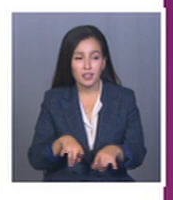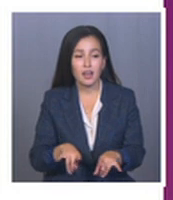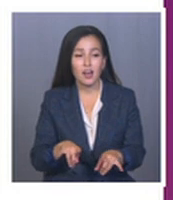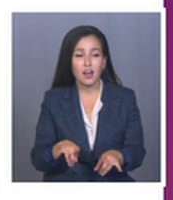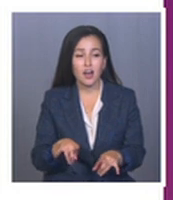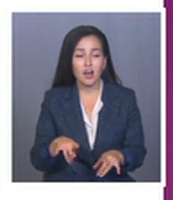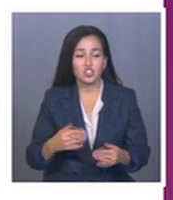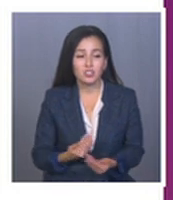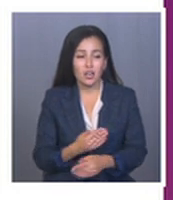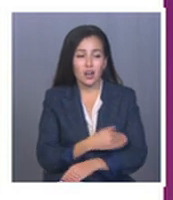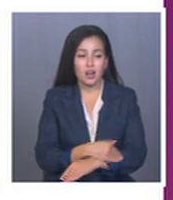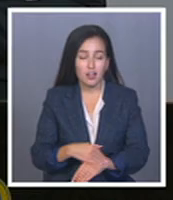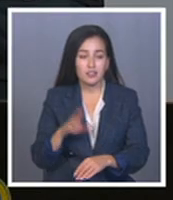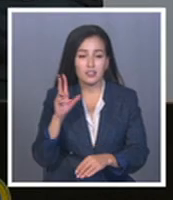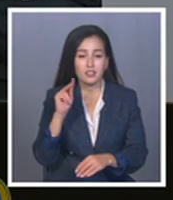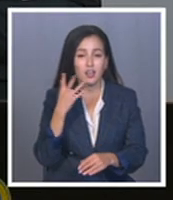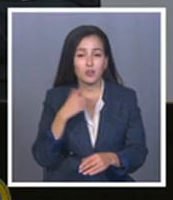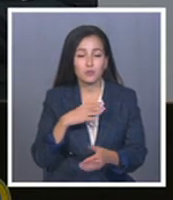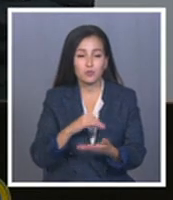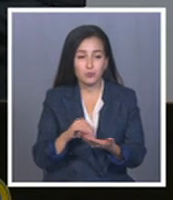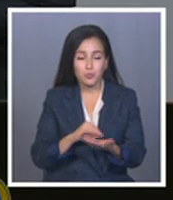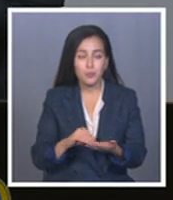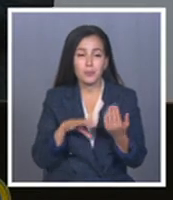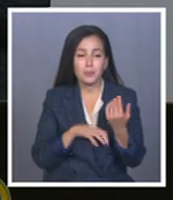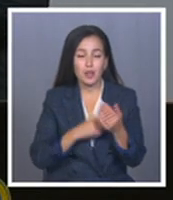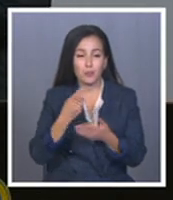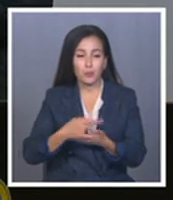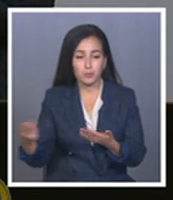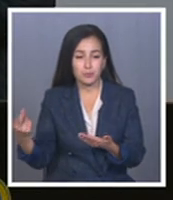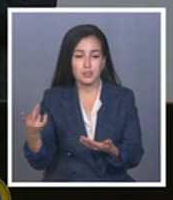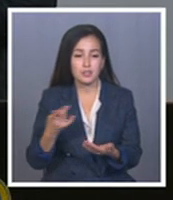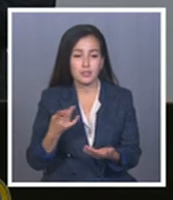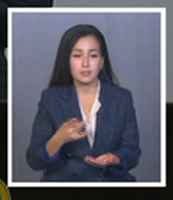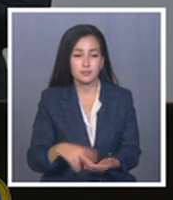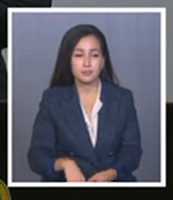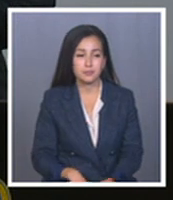написания автобиографии и подпись автора.